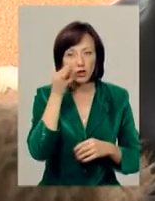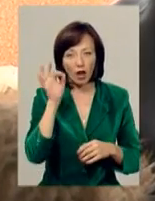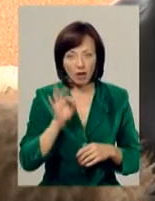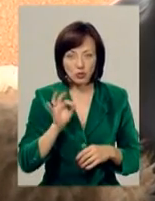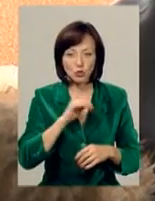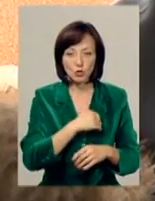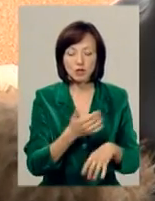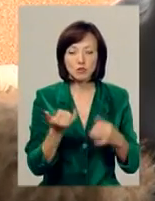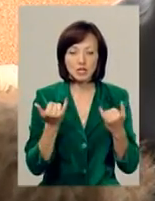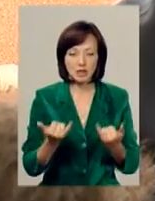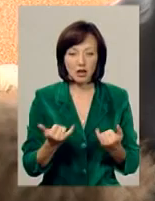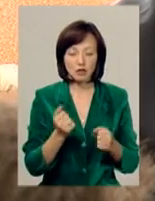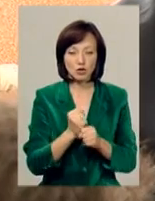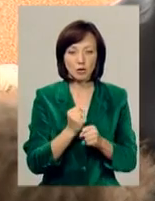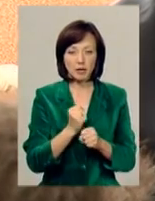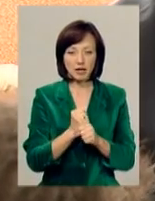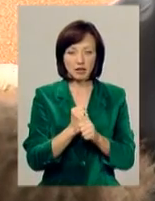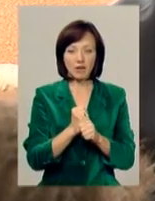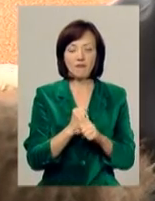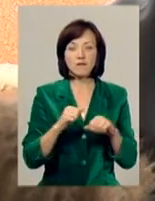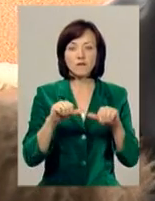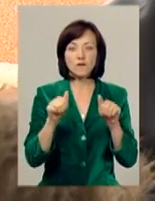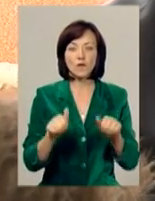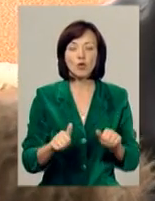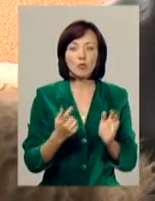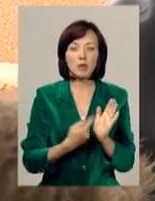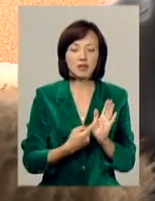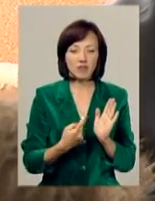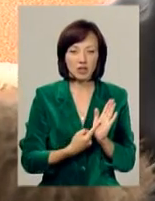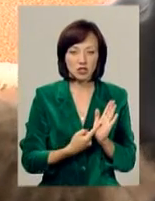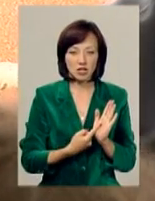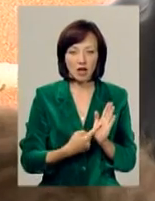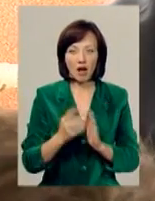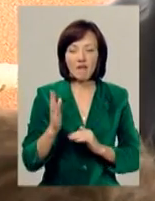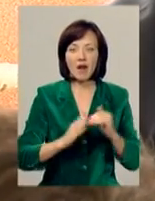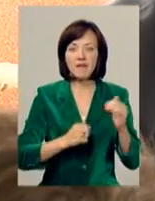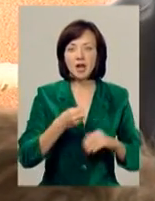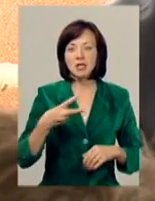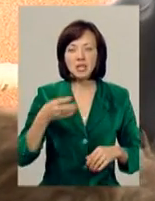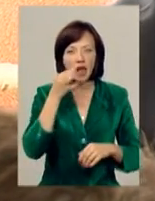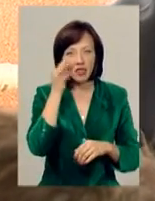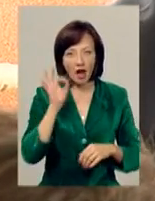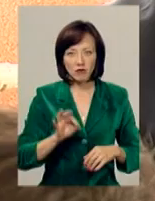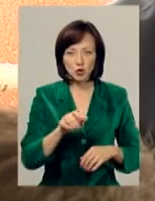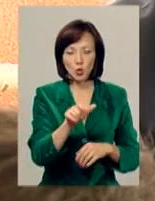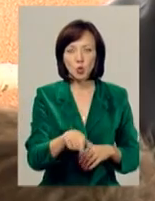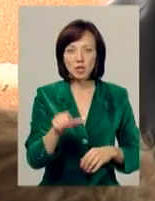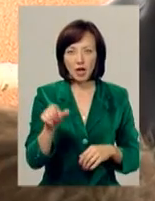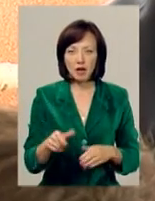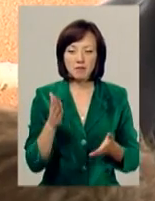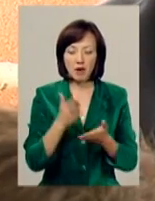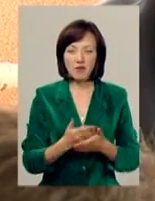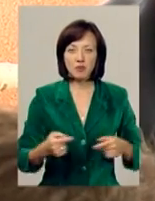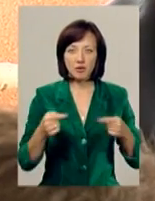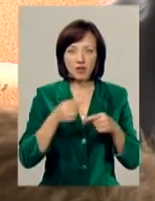хочемо зараз зробити форму підтвердження кваліфікаційних навичок тих людей які мають відповідну